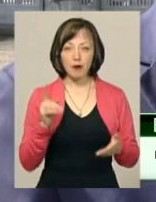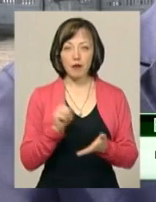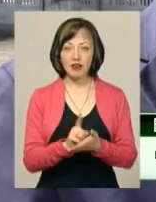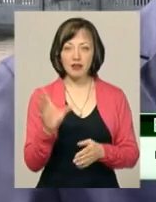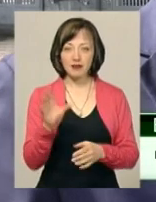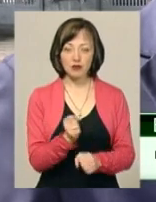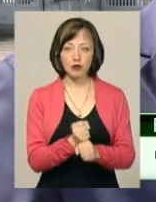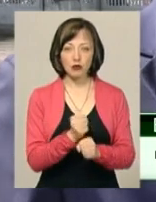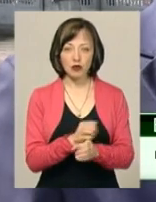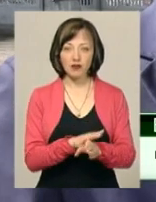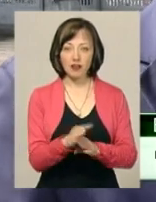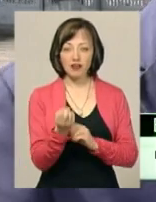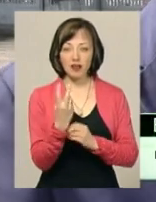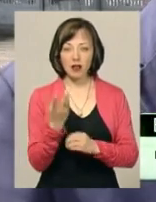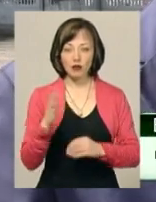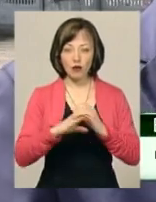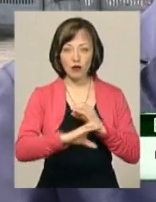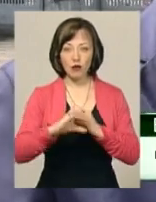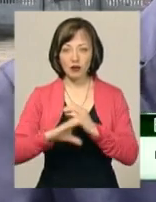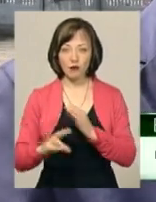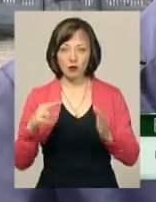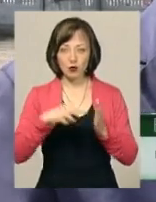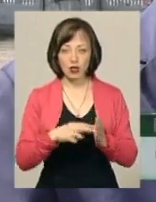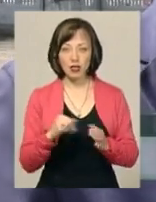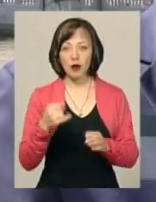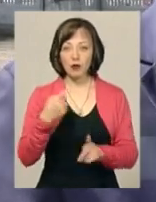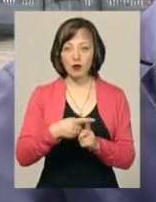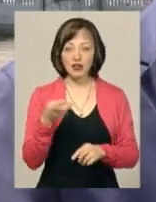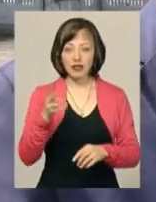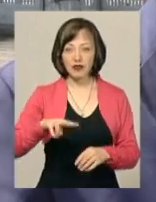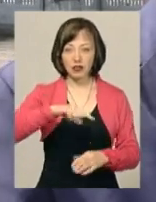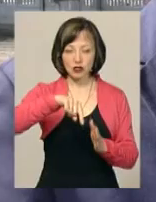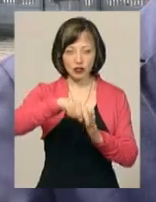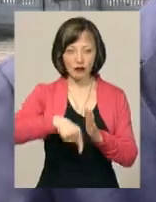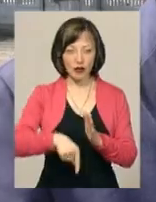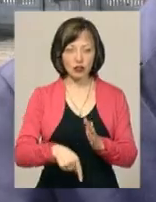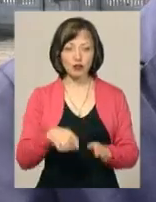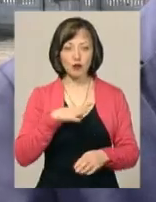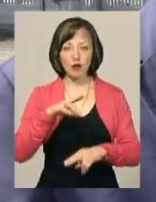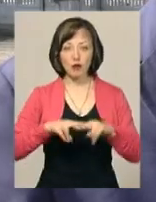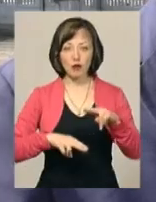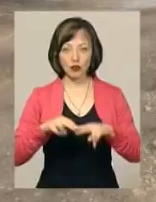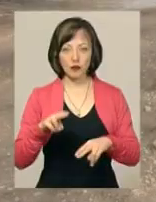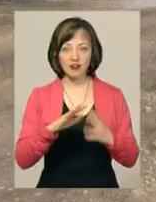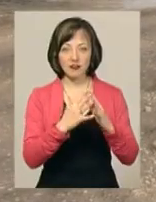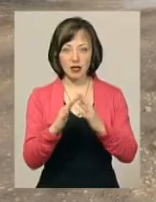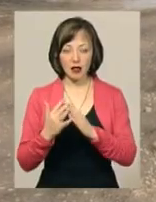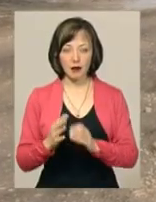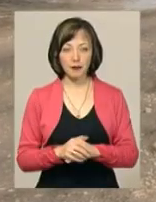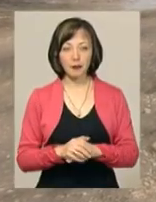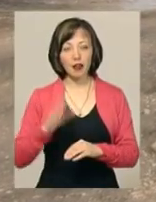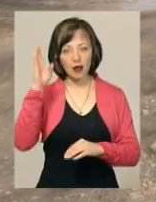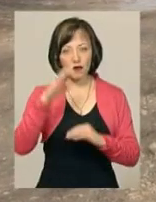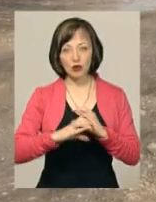ці всі 12 водогонів ввести в дію. Плюс це дві скважини, які були побудовані в селах. Водогін